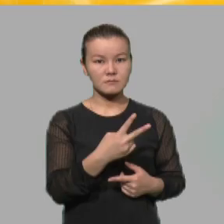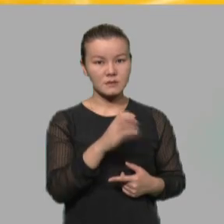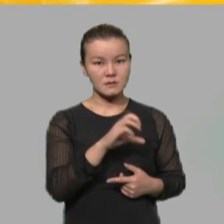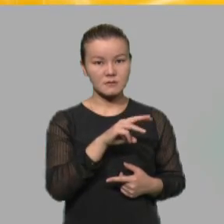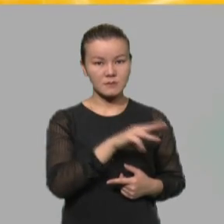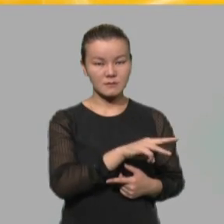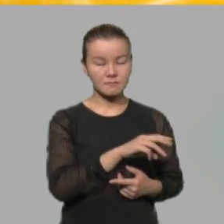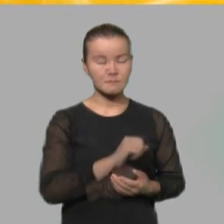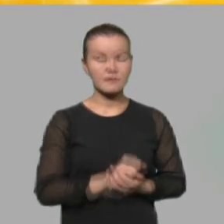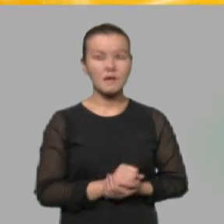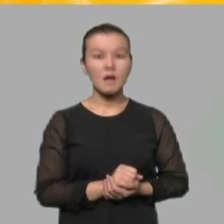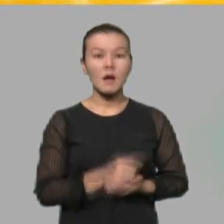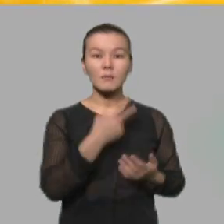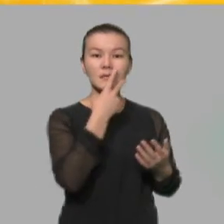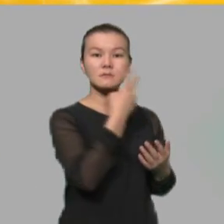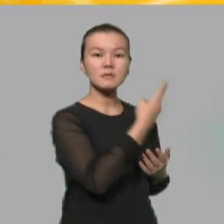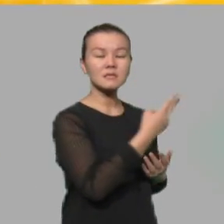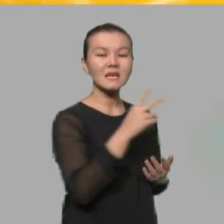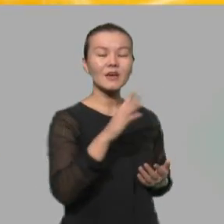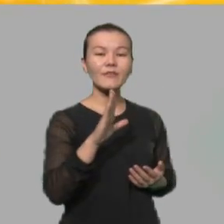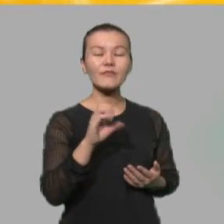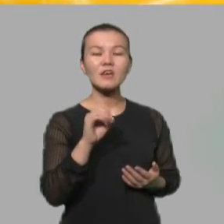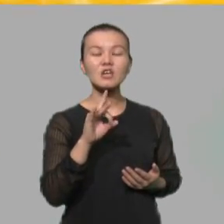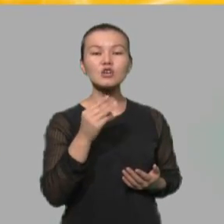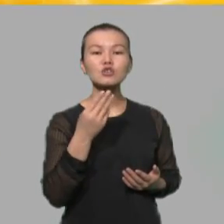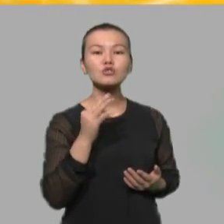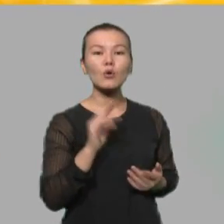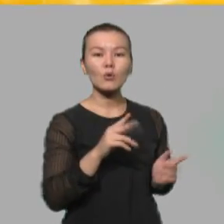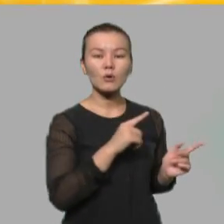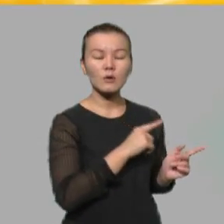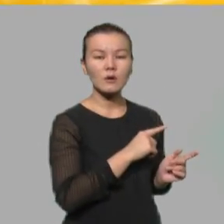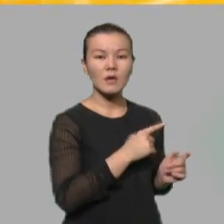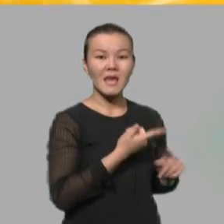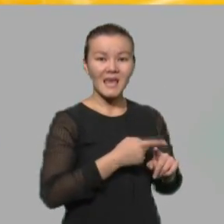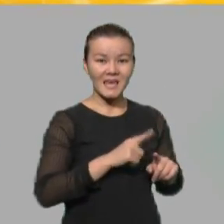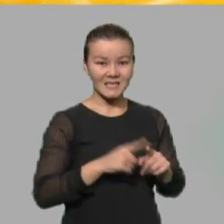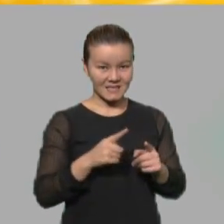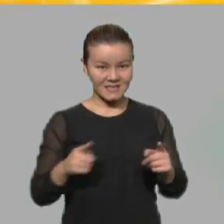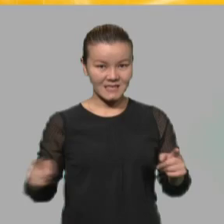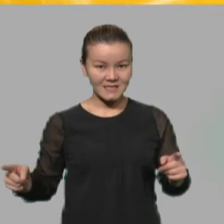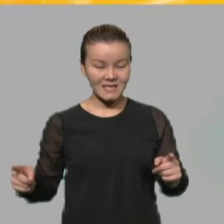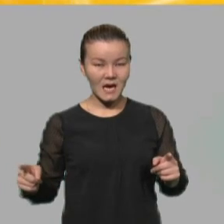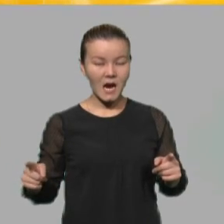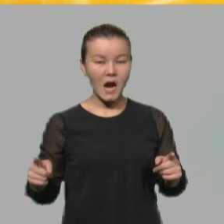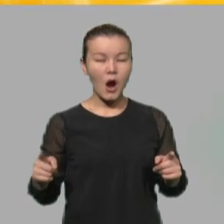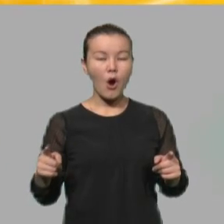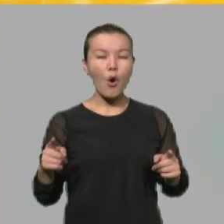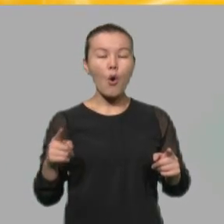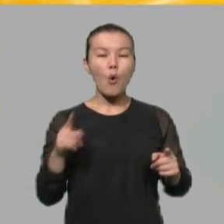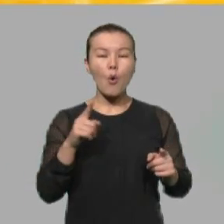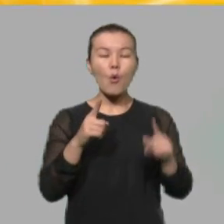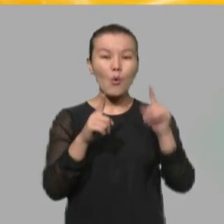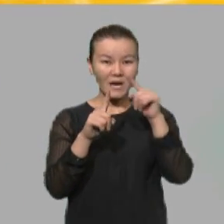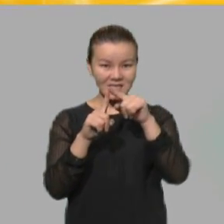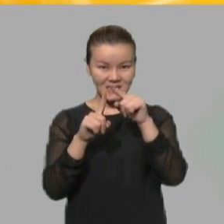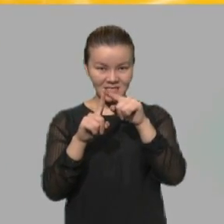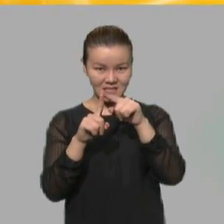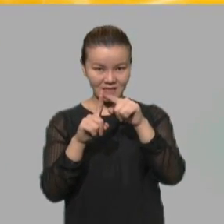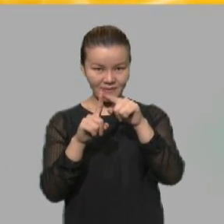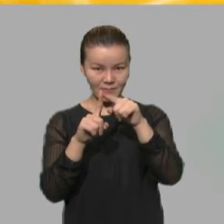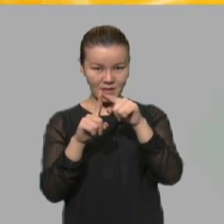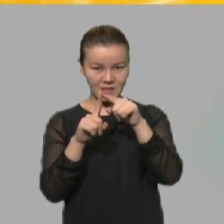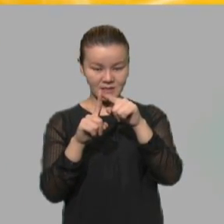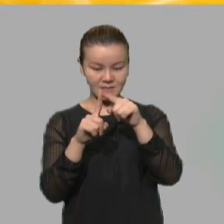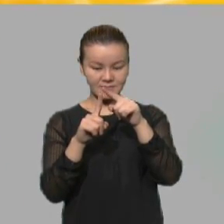152 сантиметрам. А посмотрите на вершок. Это длина указательного